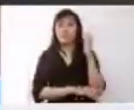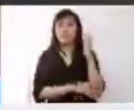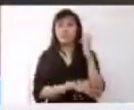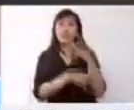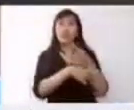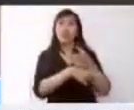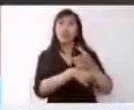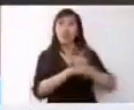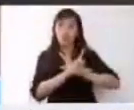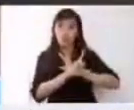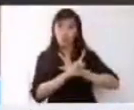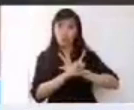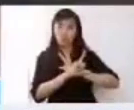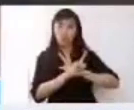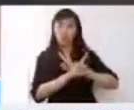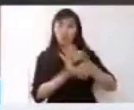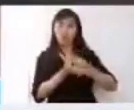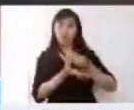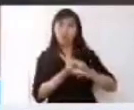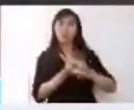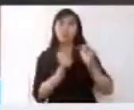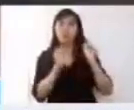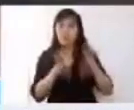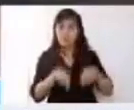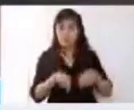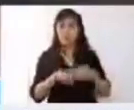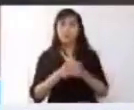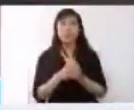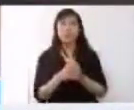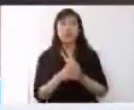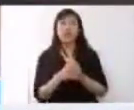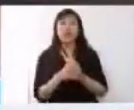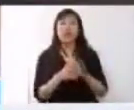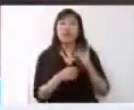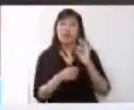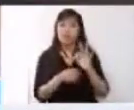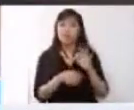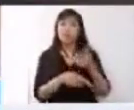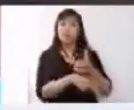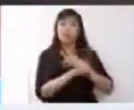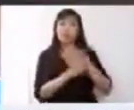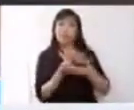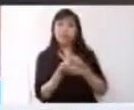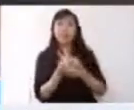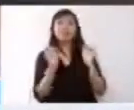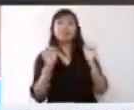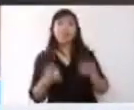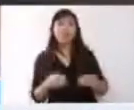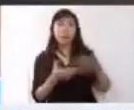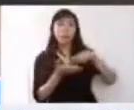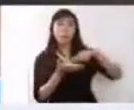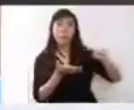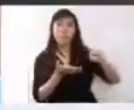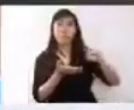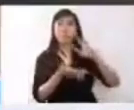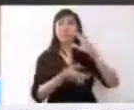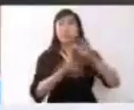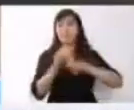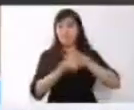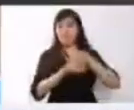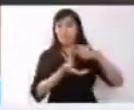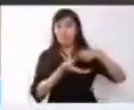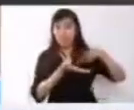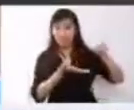yung mga miyembro namin, medyo masyado na silang maraming utang. Iba-ibang programa ng GSIS, halimbawa